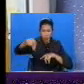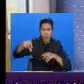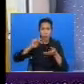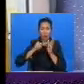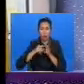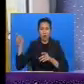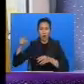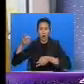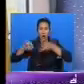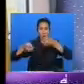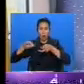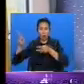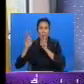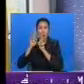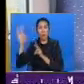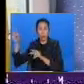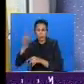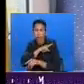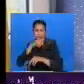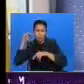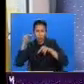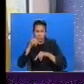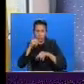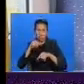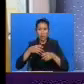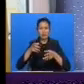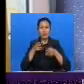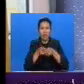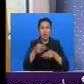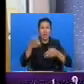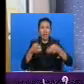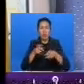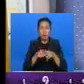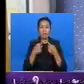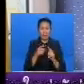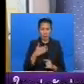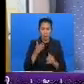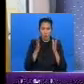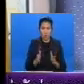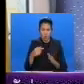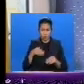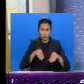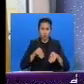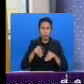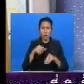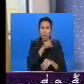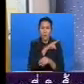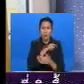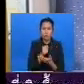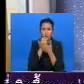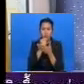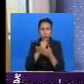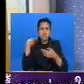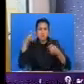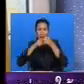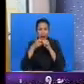องควบคุมแต่อย่างไรก็ตามเนี่ยพนักงานขับรถไฟฟ้าเนี่ยครับก็มีหน้าที่ดูแลนะครับช่วยเหลือผู้โดยสารเวลากร